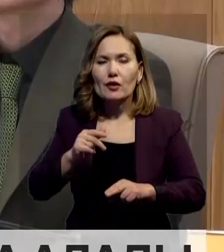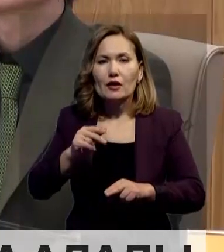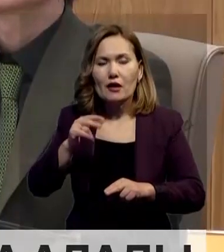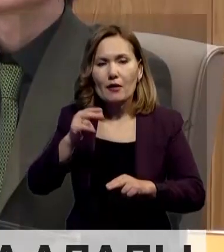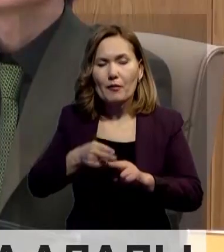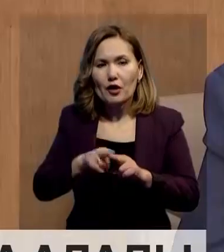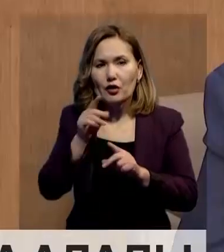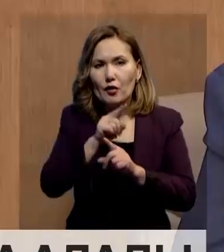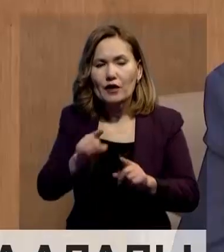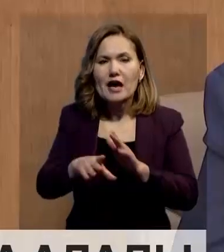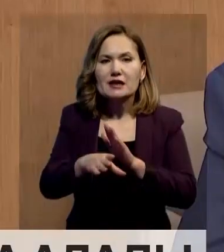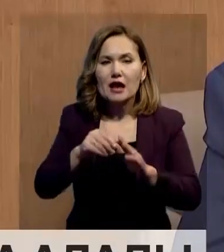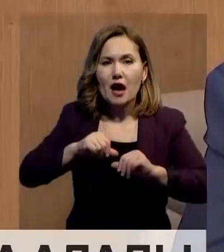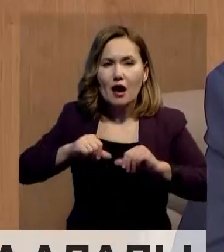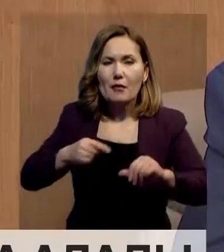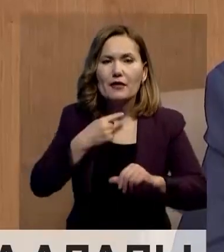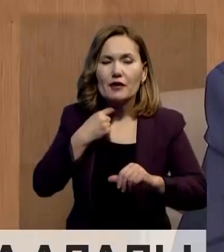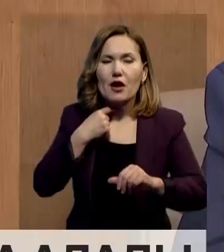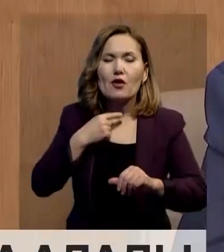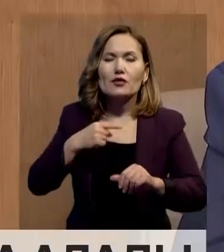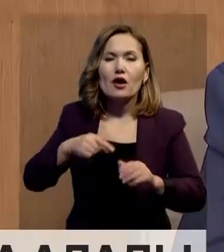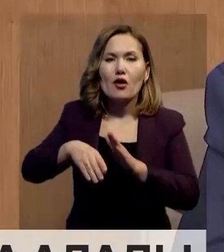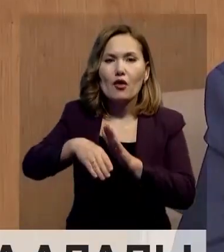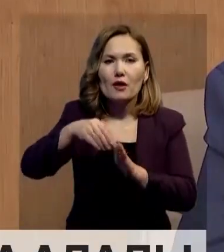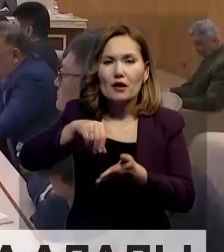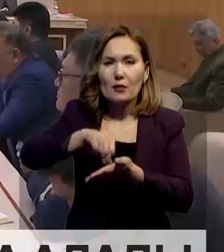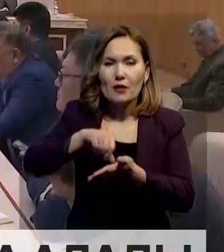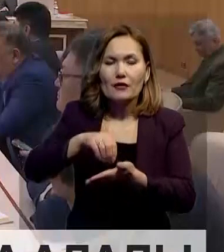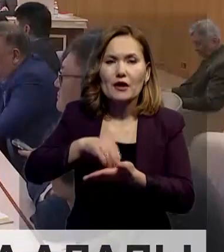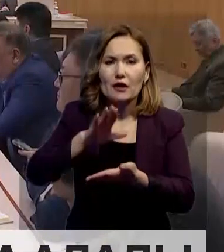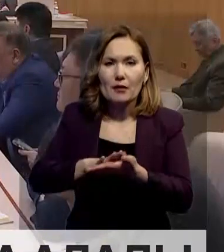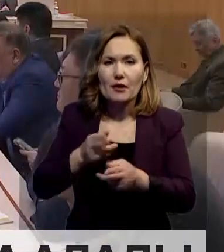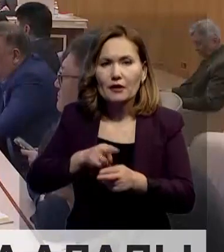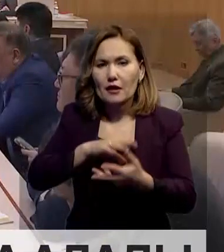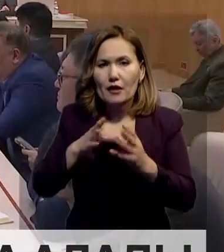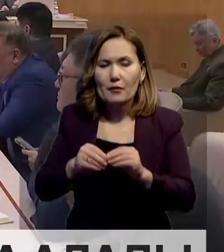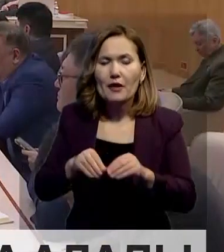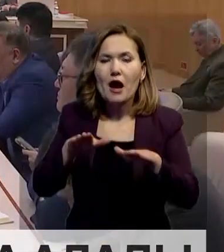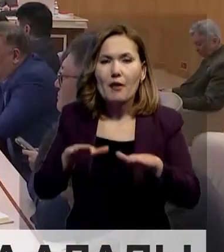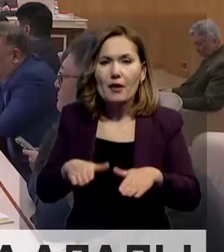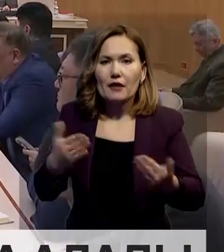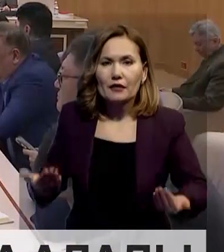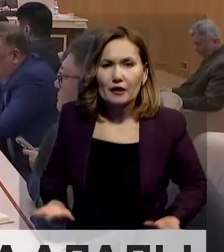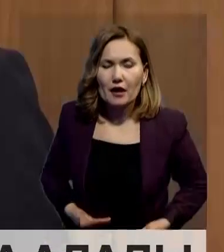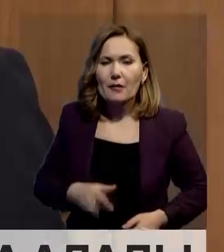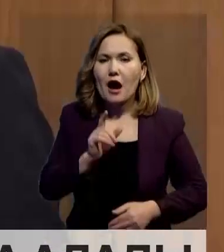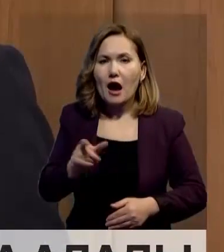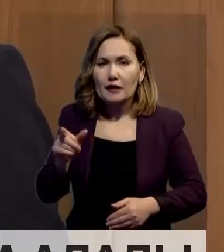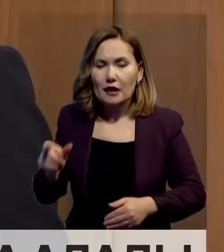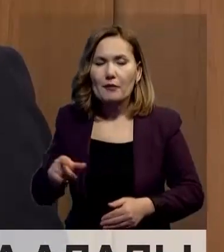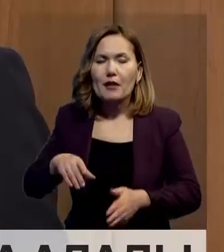Орталық сайлау комиссиясы дауыс берушілердің тізімін жасақтаған. Оған тұрақты тіркелген жері бойынша сайлау құқығы бар азаматтар да